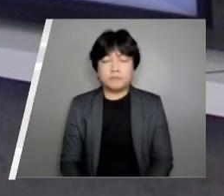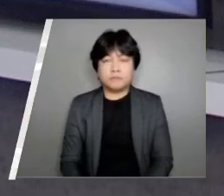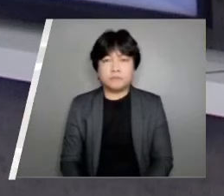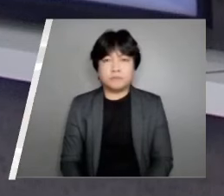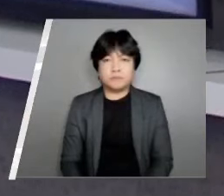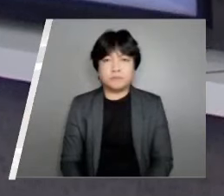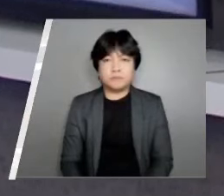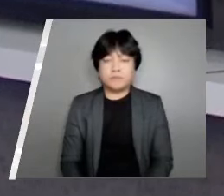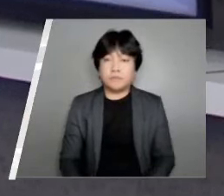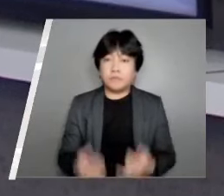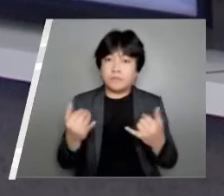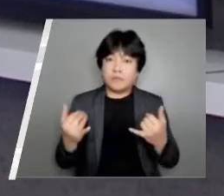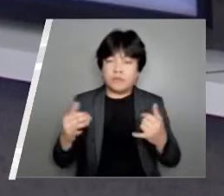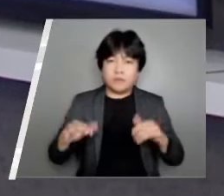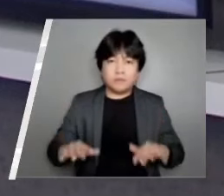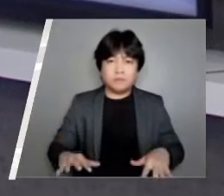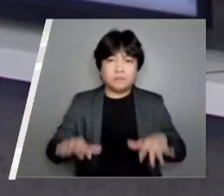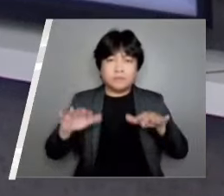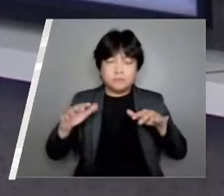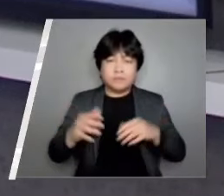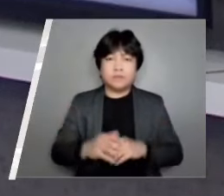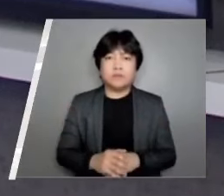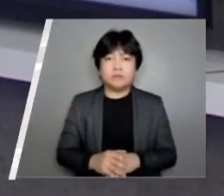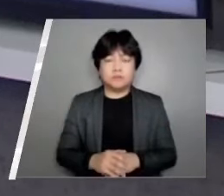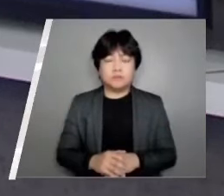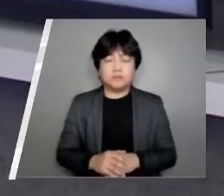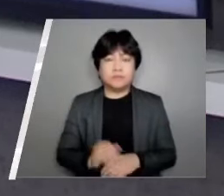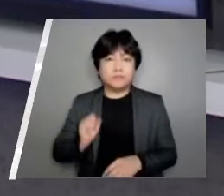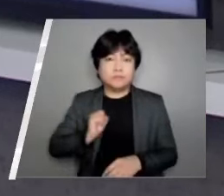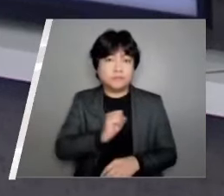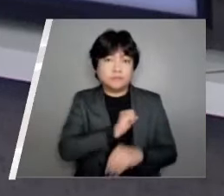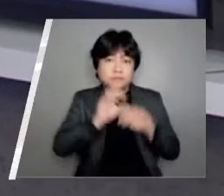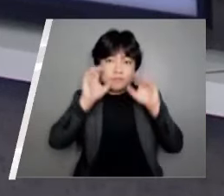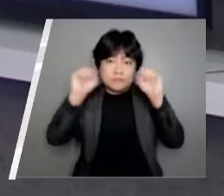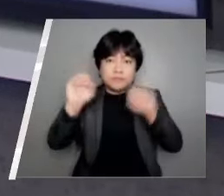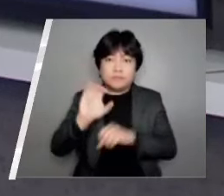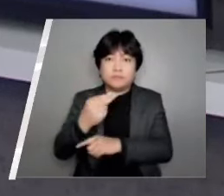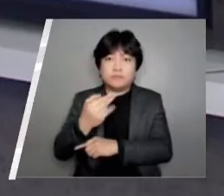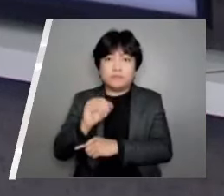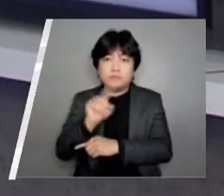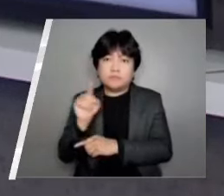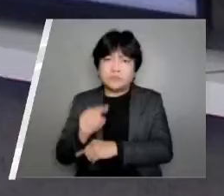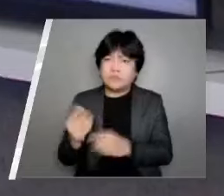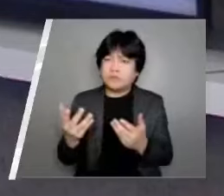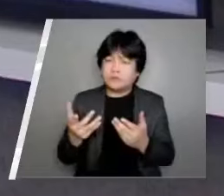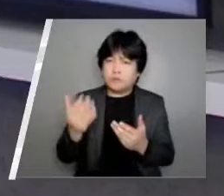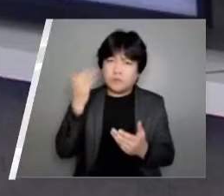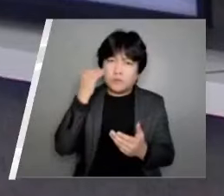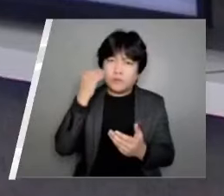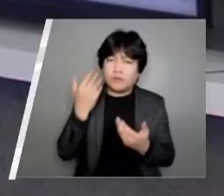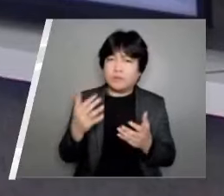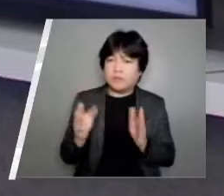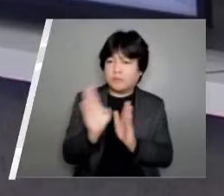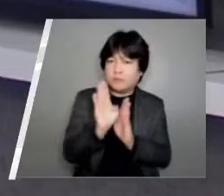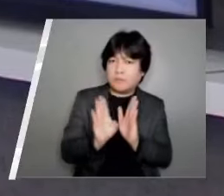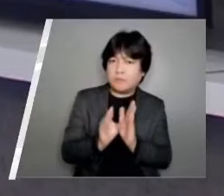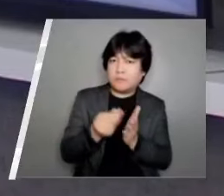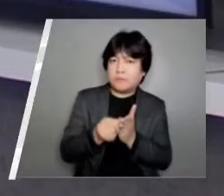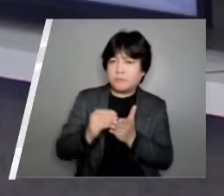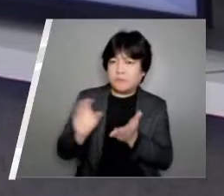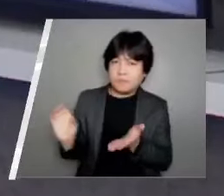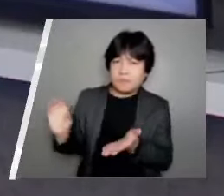pagbaha, paiimbestigahan ni Senate President Cheese Escudero ang flood control project ng gobyerno na pinondohan ng bilyon-bilyong piso. Gihit